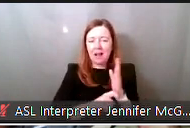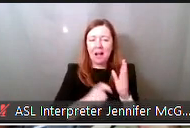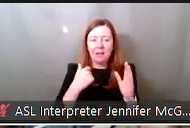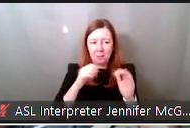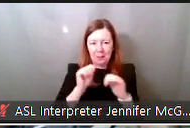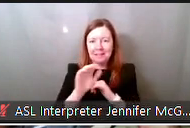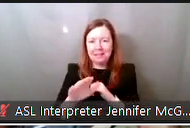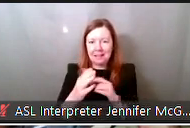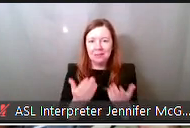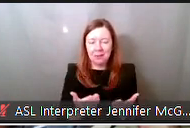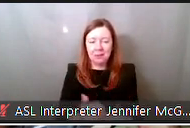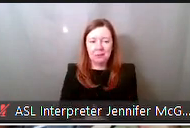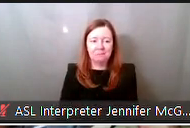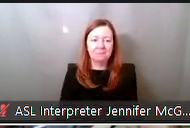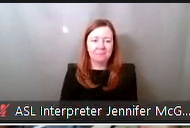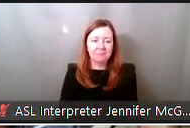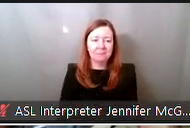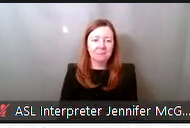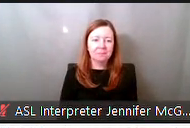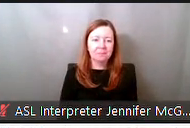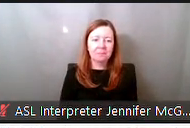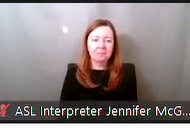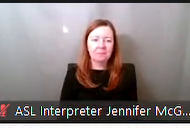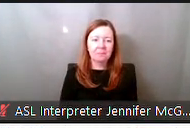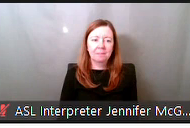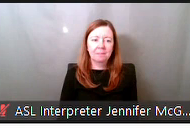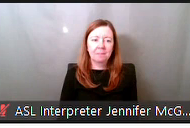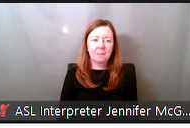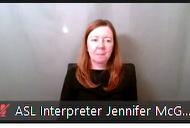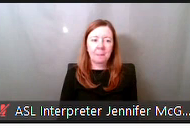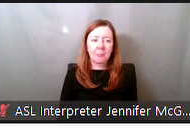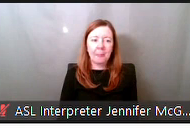这个是广告，我们可以发给你的广告。